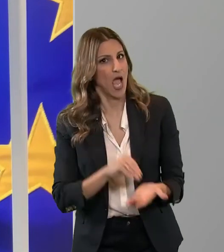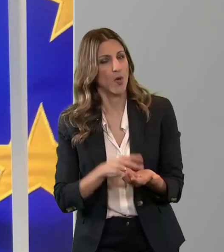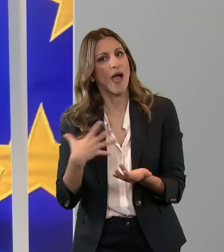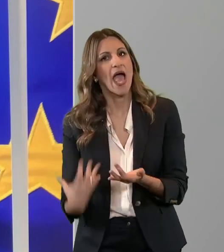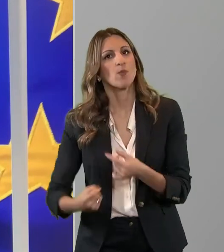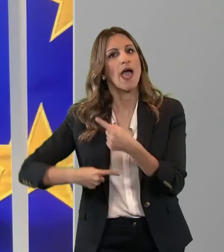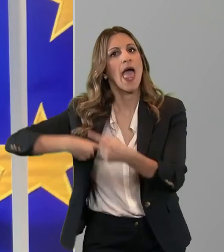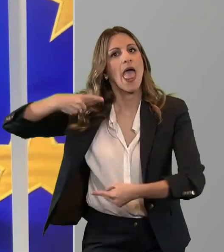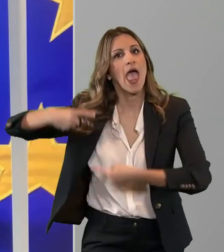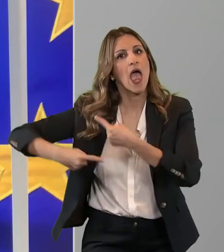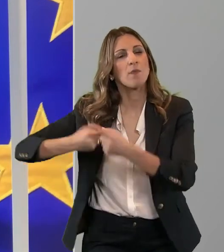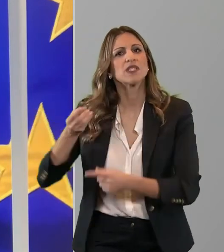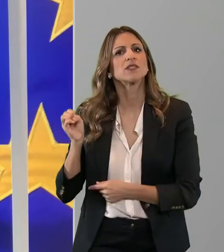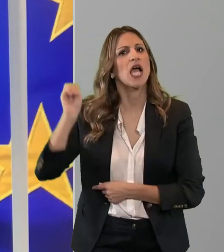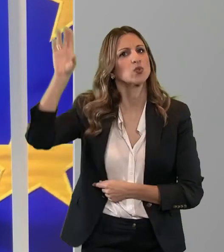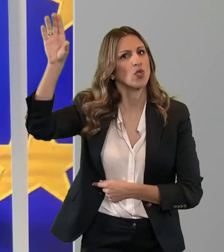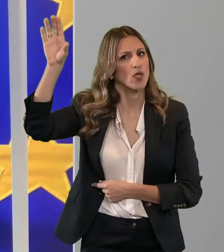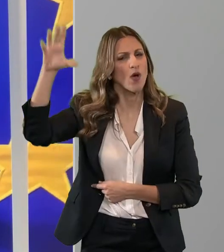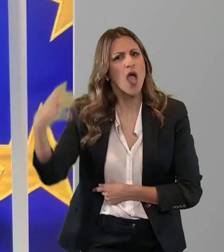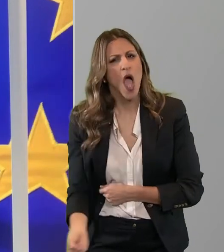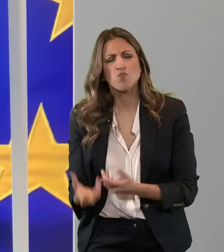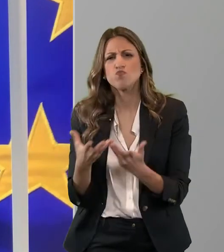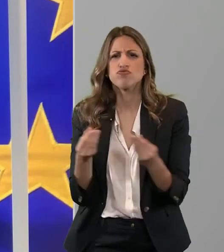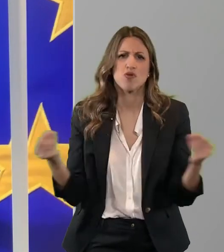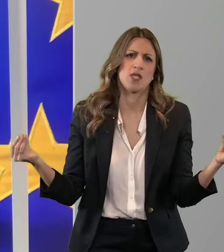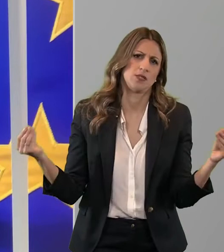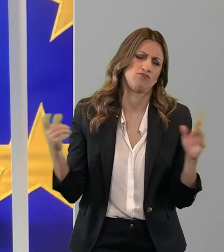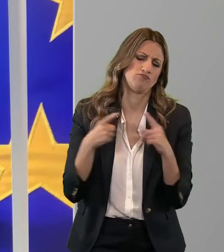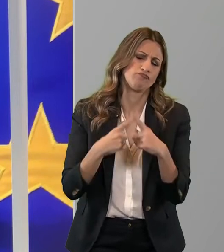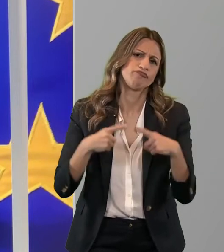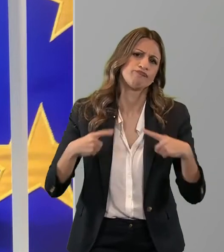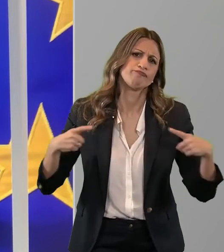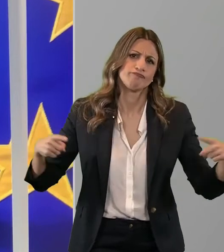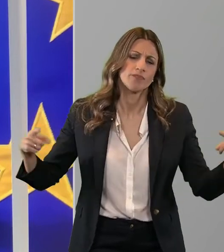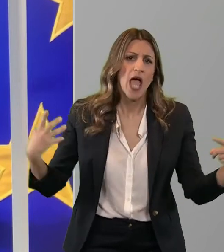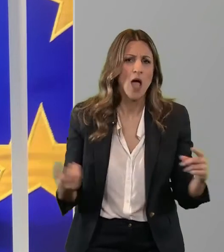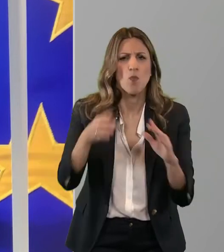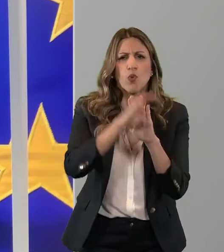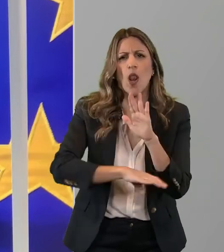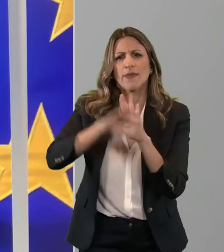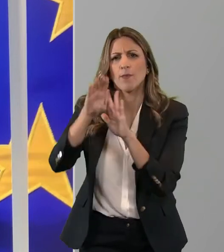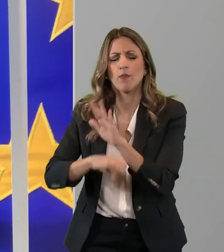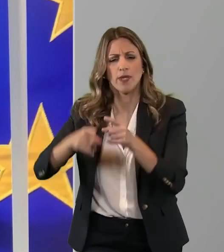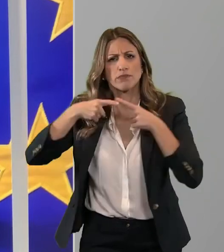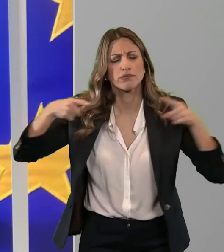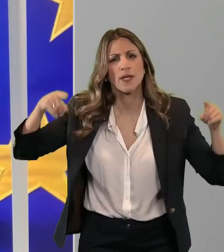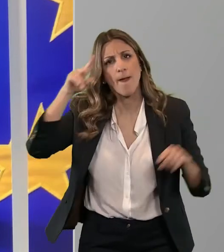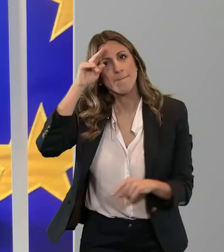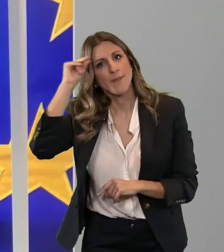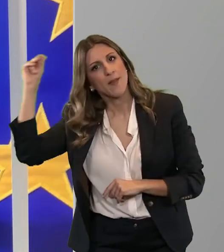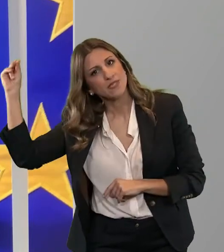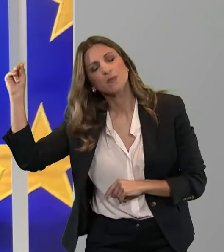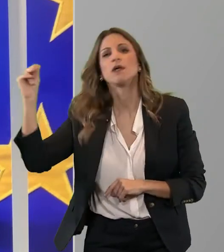εμπειρίες από άλλες χώρες, έχουμε πάρα πολλές τέτοιες δυνατότητες, πάρα πολλά τέτοια προγράμματα και από πανεπιστήμια